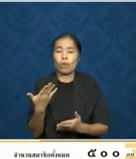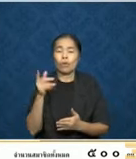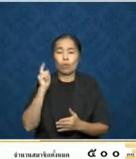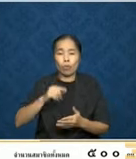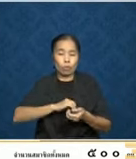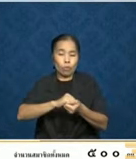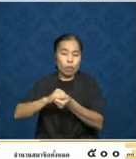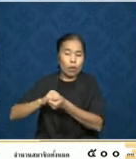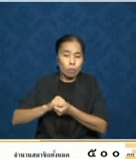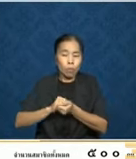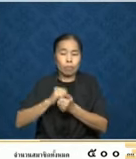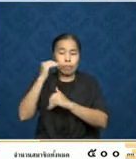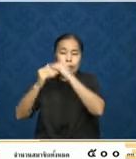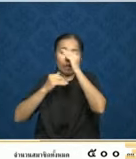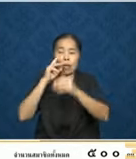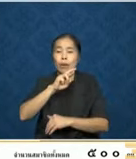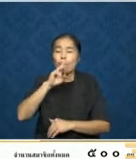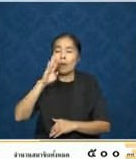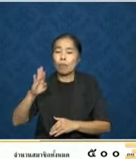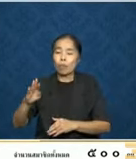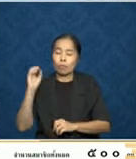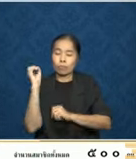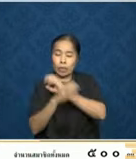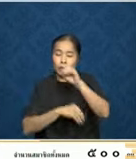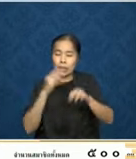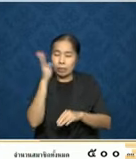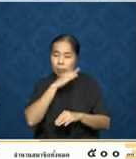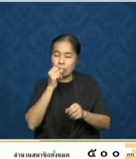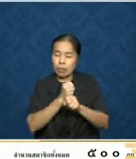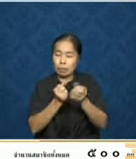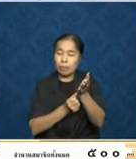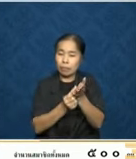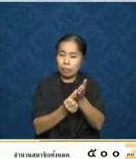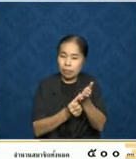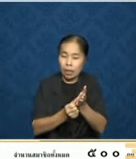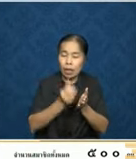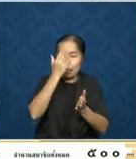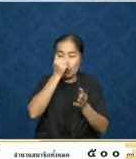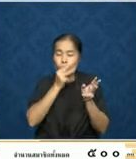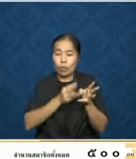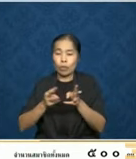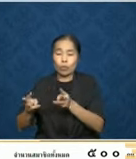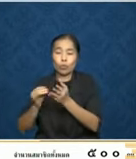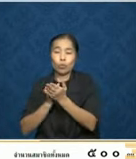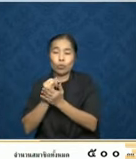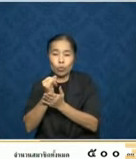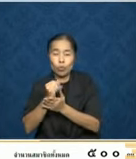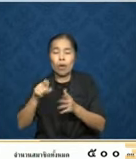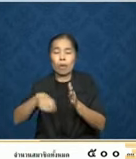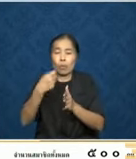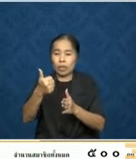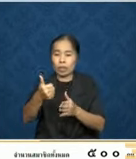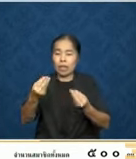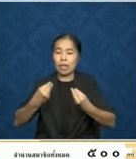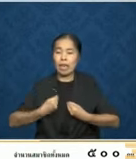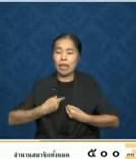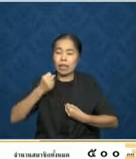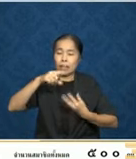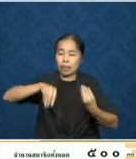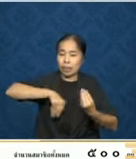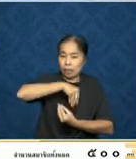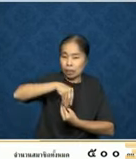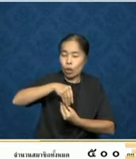วนร่วมในการพัฒนาระบบการจัดการขยะเพราะกระบวนการกำจัดขยะที่ถูกต้องจะส่งผลดีเชิงเศรษฐกิจช่